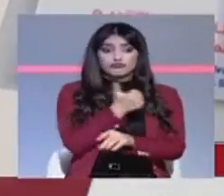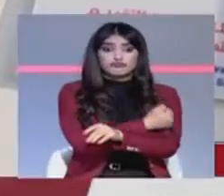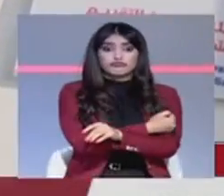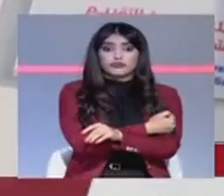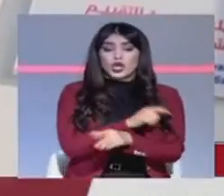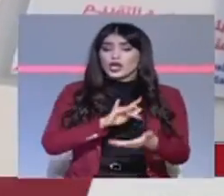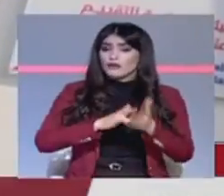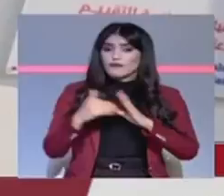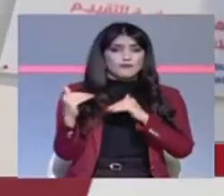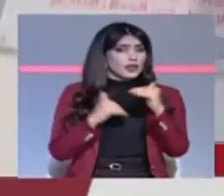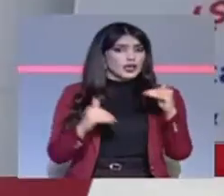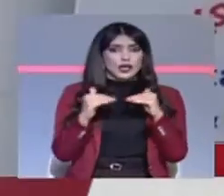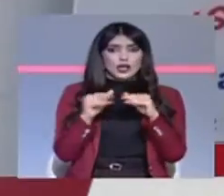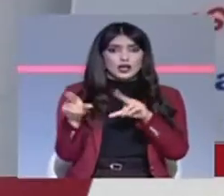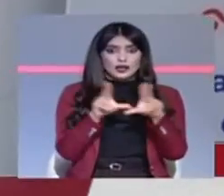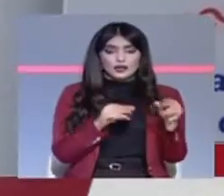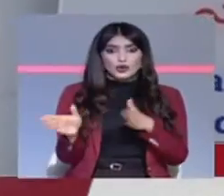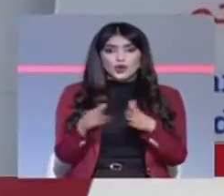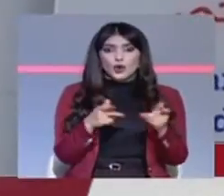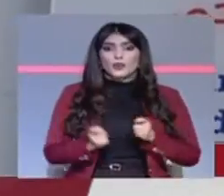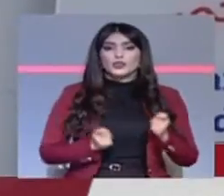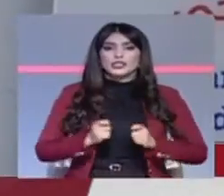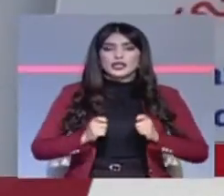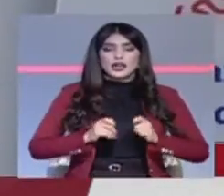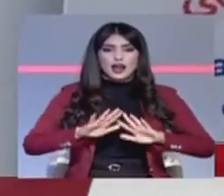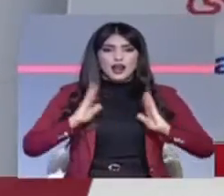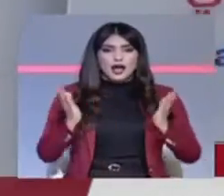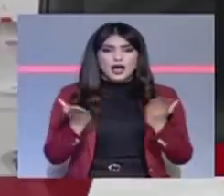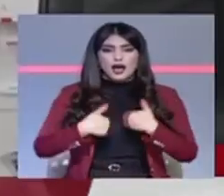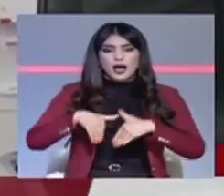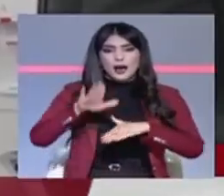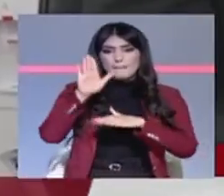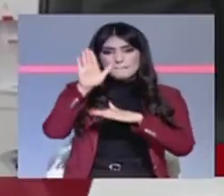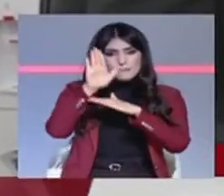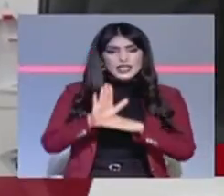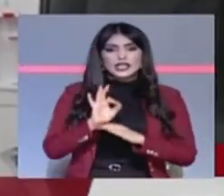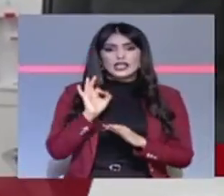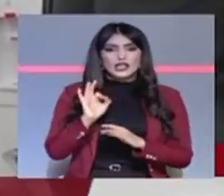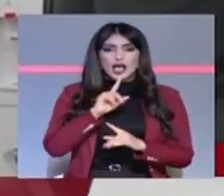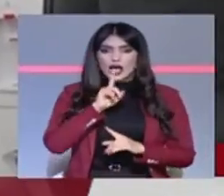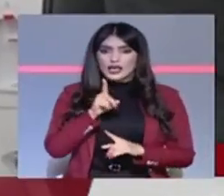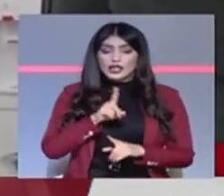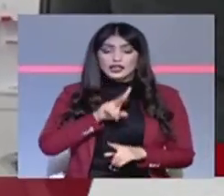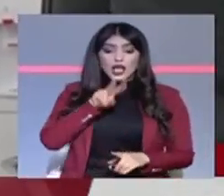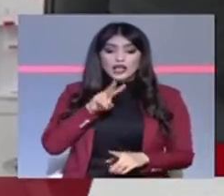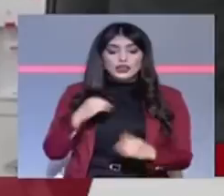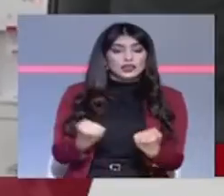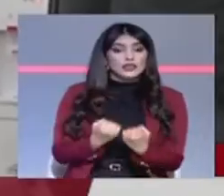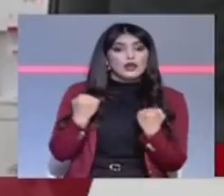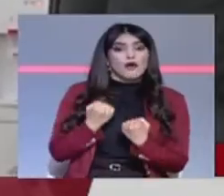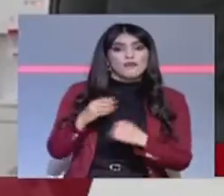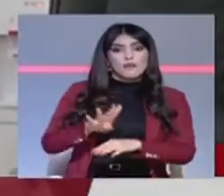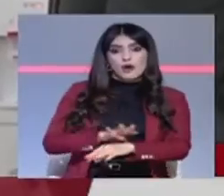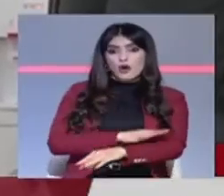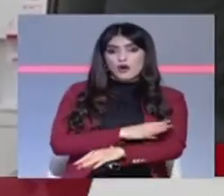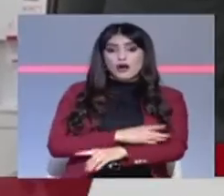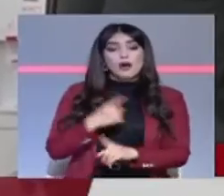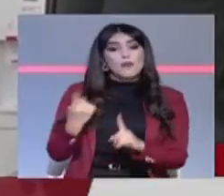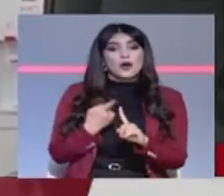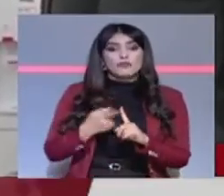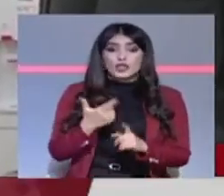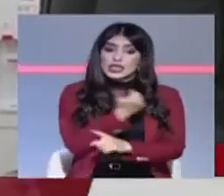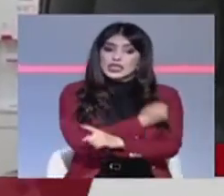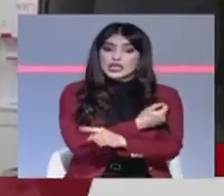مدير عام الهيئه الوطنيه للتقويم والاعتماد شكري حموده اكد ان الهدف من الحملات التوعويه بضروره